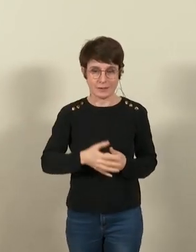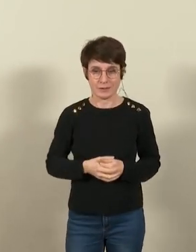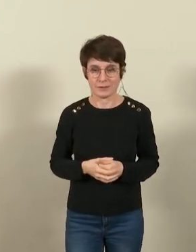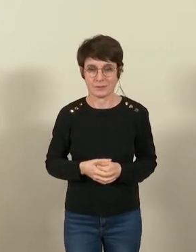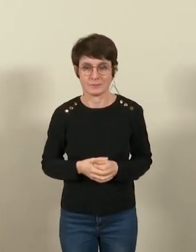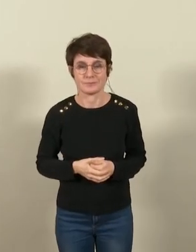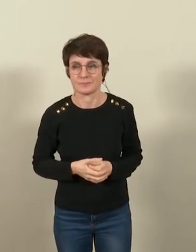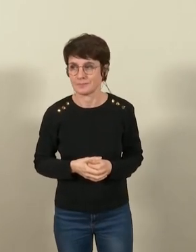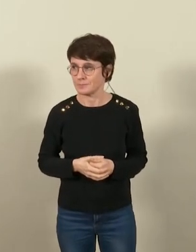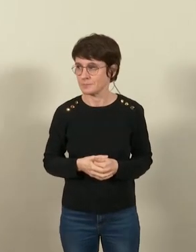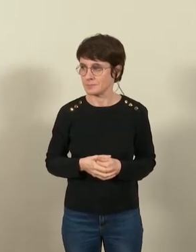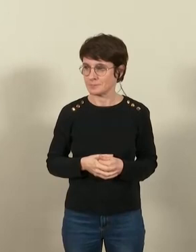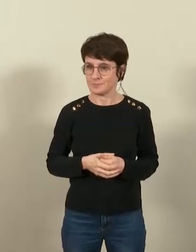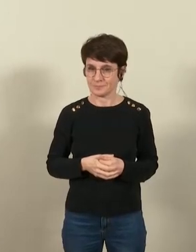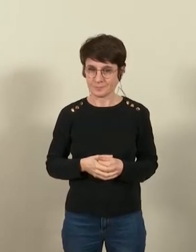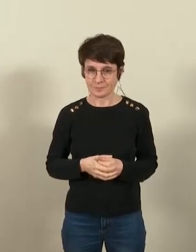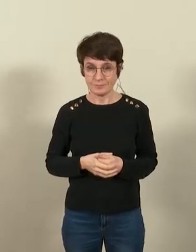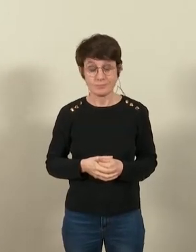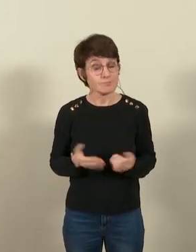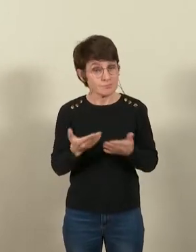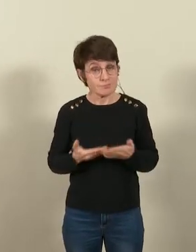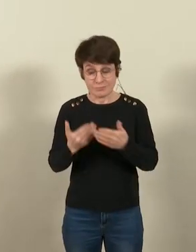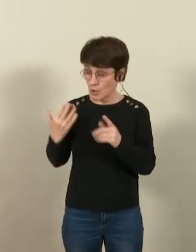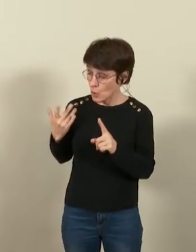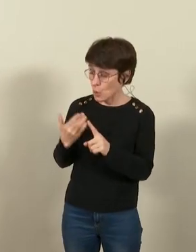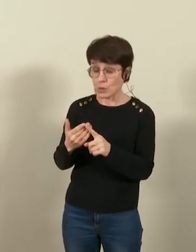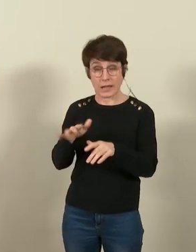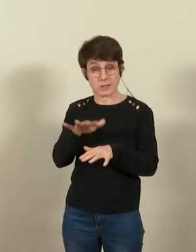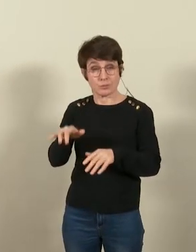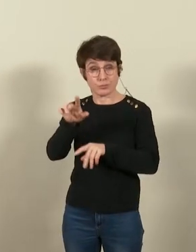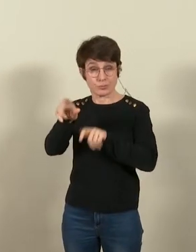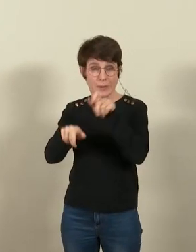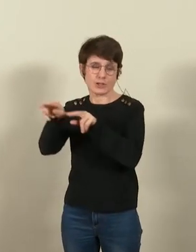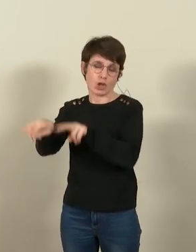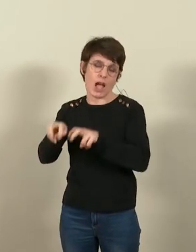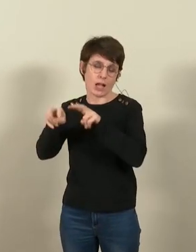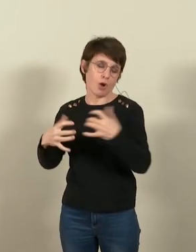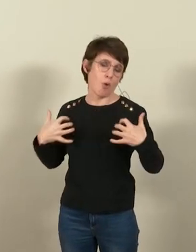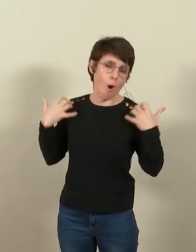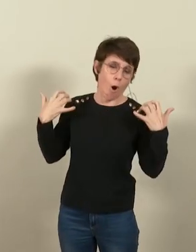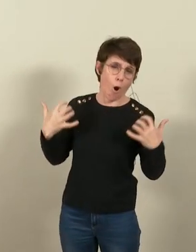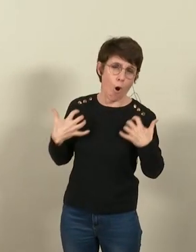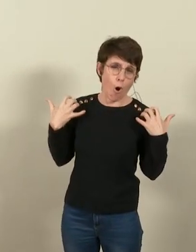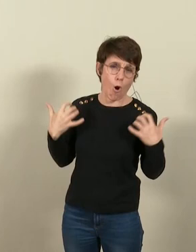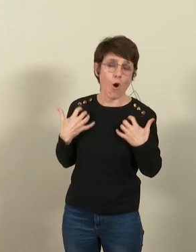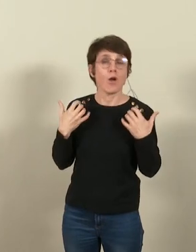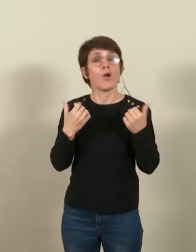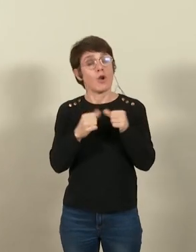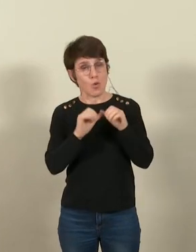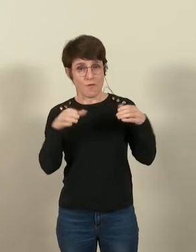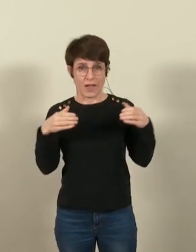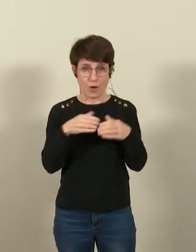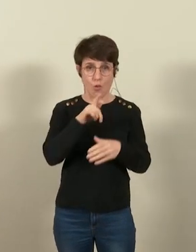dans le contexte de colère du monde agricole dont l'actualité s'est encore récemment fait écho le groupe Grenoble en commun ne peut qu'être en